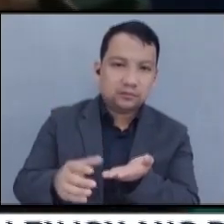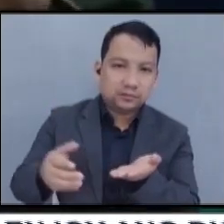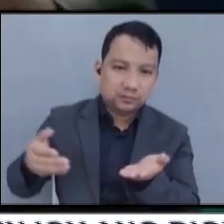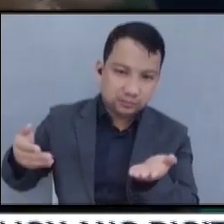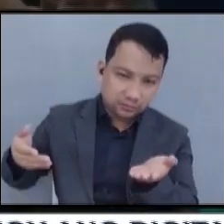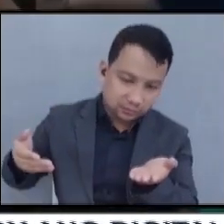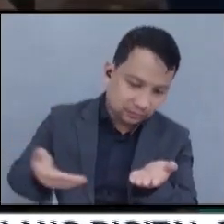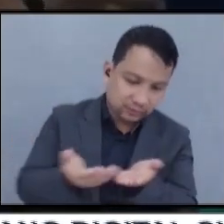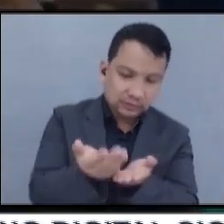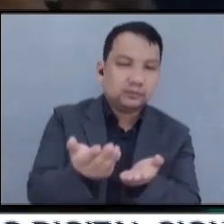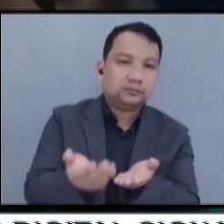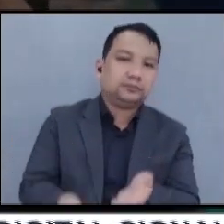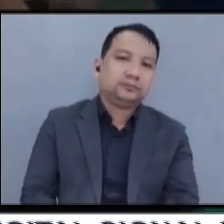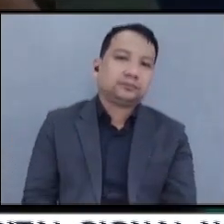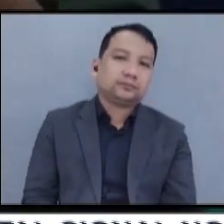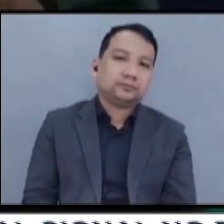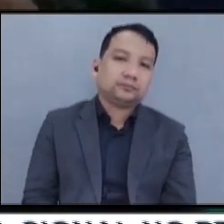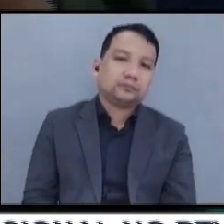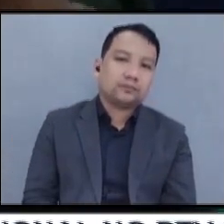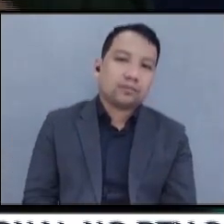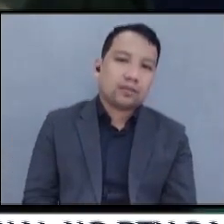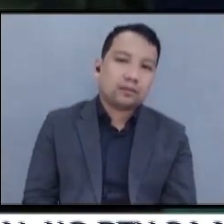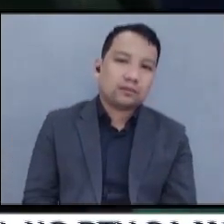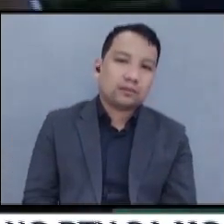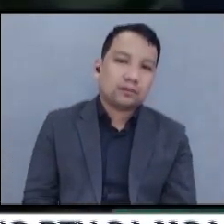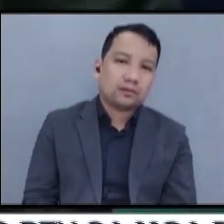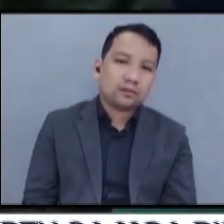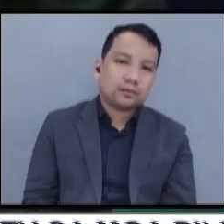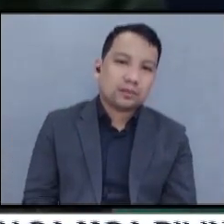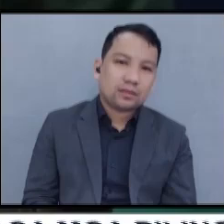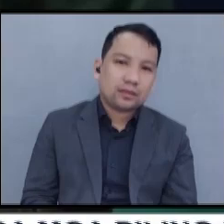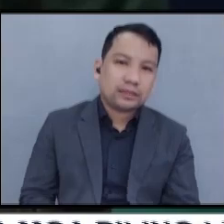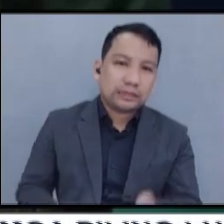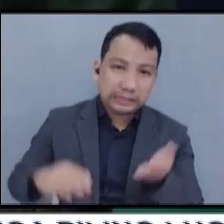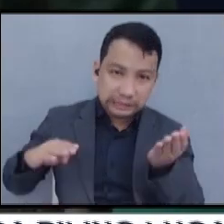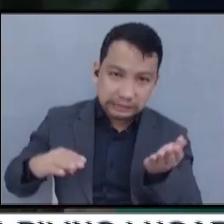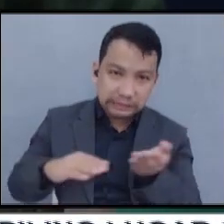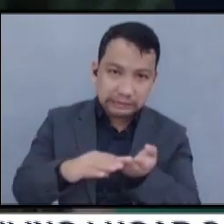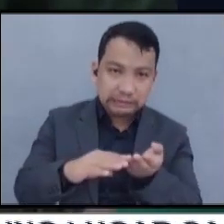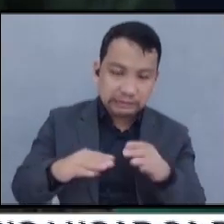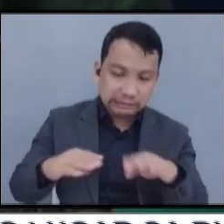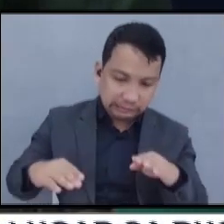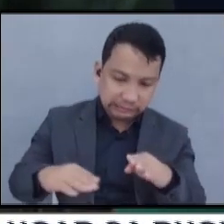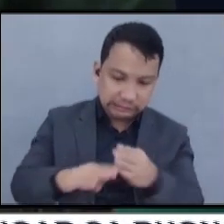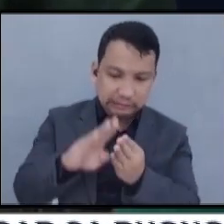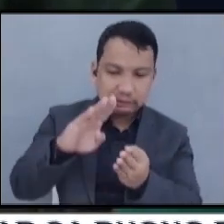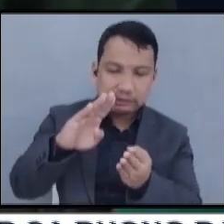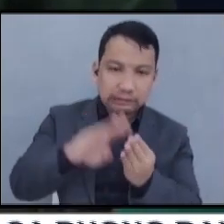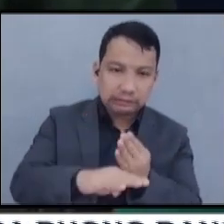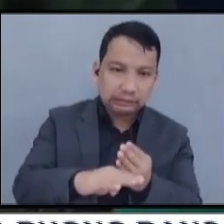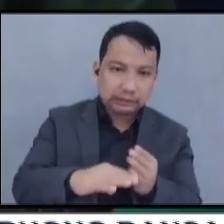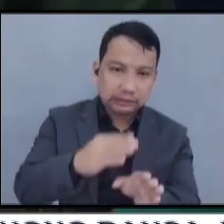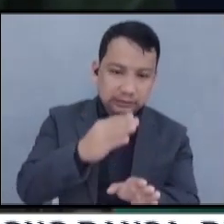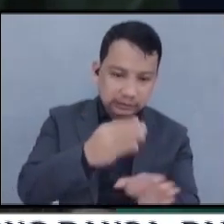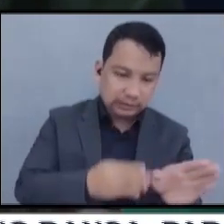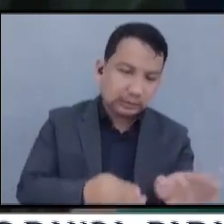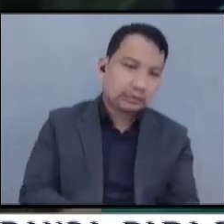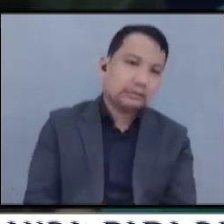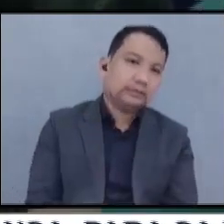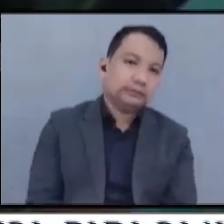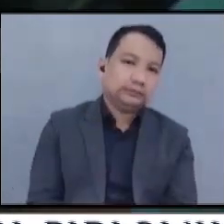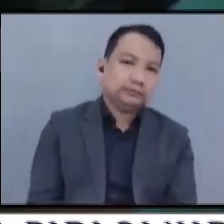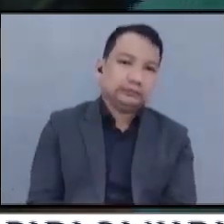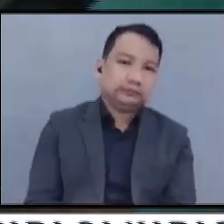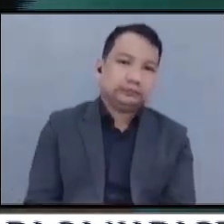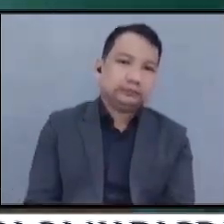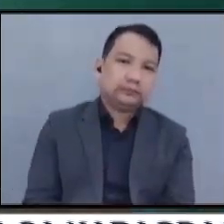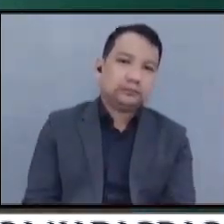ngayon yung re ng kalaban Ma'am dito sa kaliwa Oo umangat po Maam pumatong sa natin